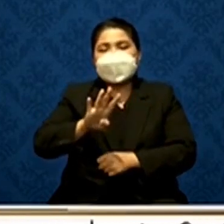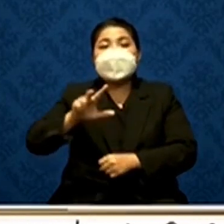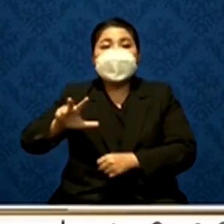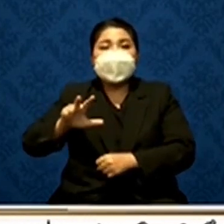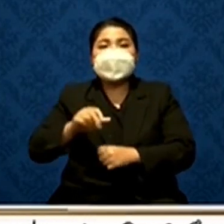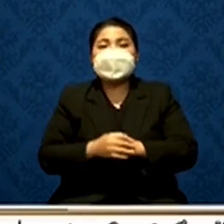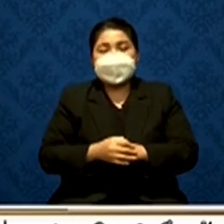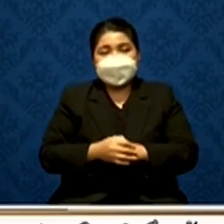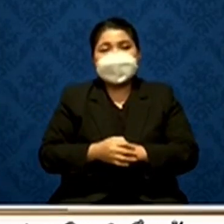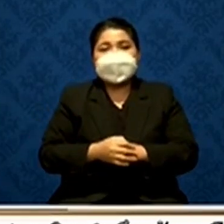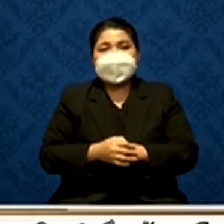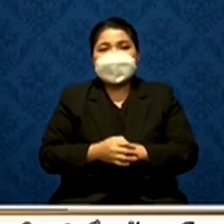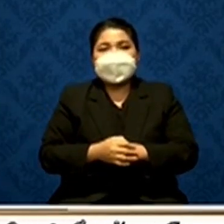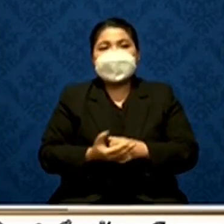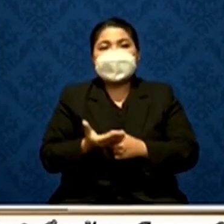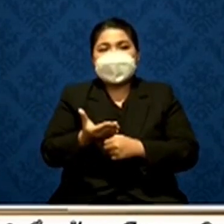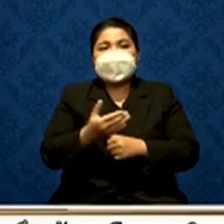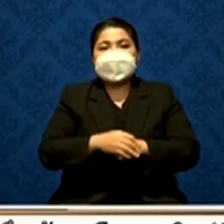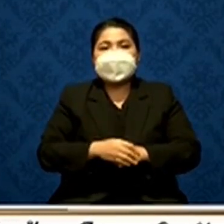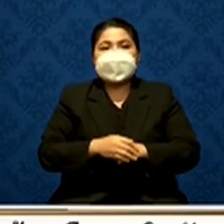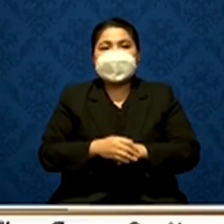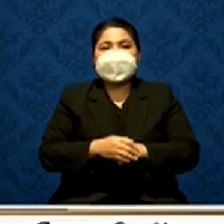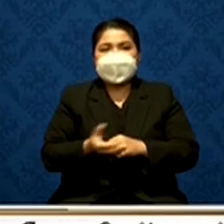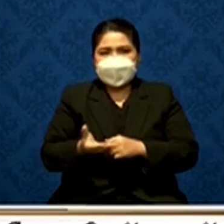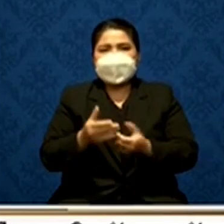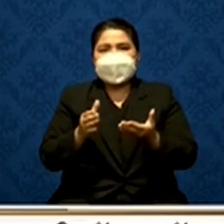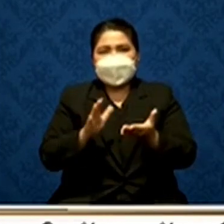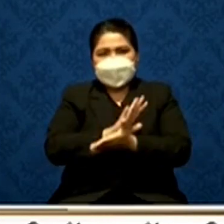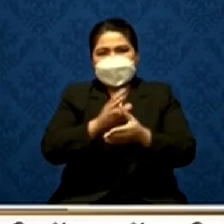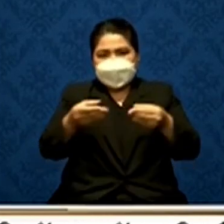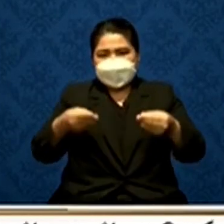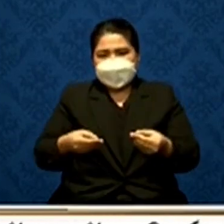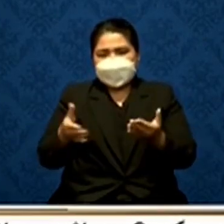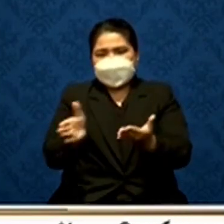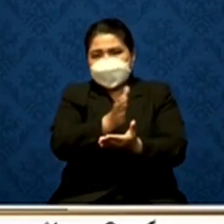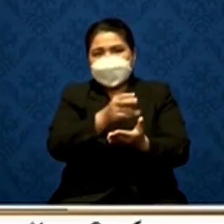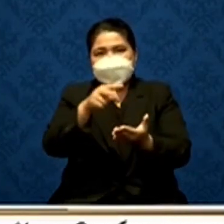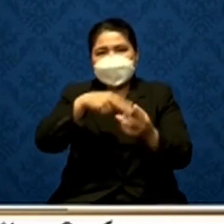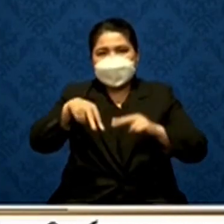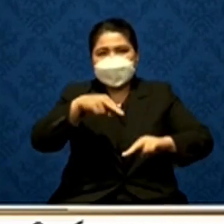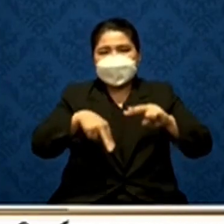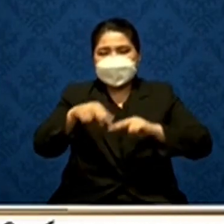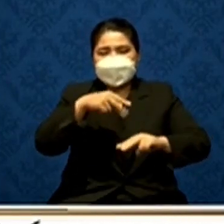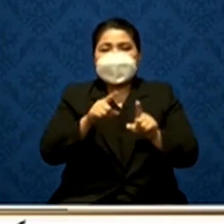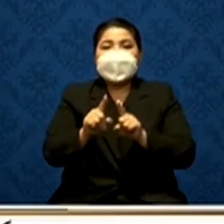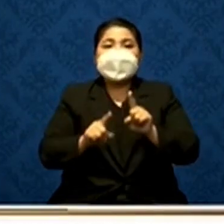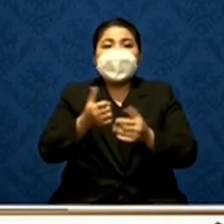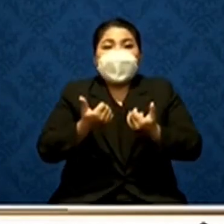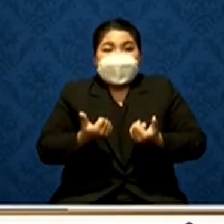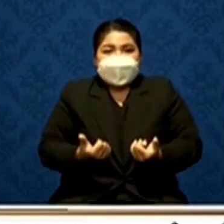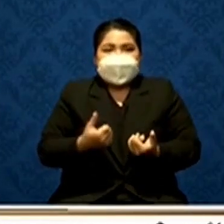ผมกำลงให้ ท่านผู้โยหารการแขงชาิ นั้ไปคอยฐา งาชีแจงสฑ hacia ให élัใช้ในคนนี้